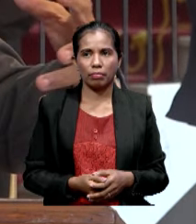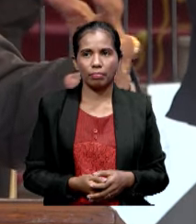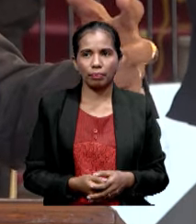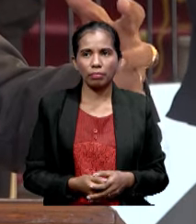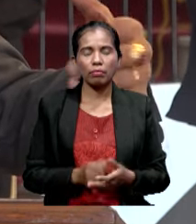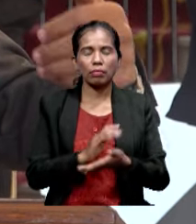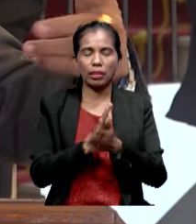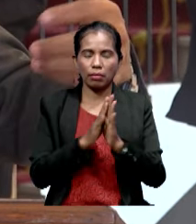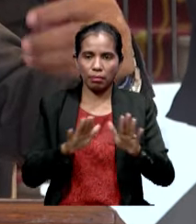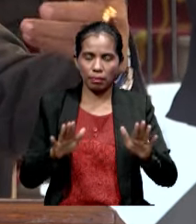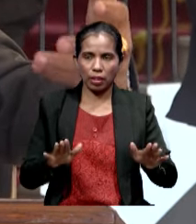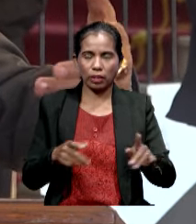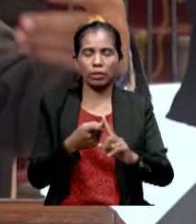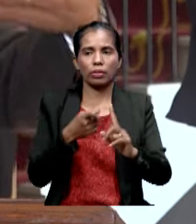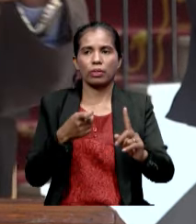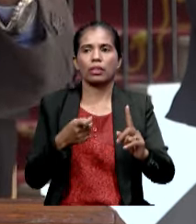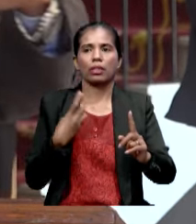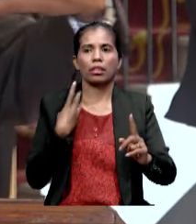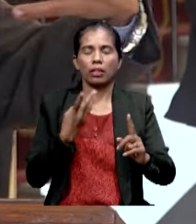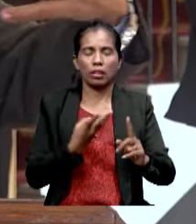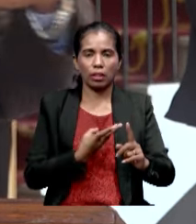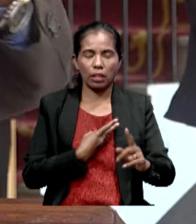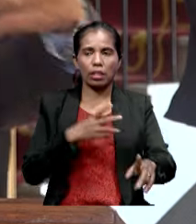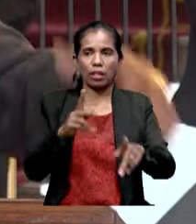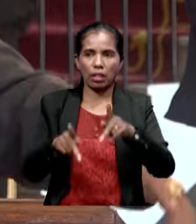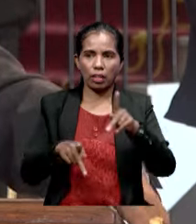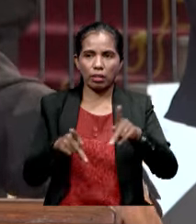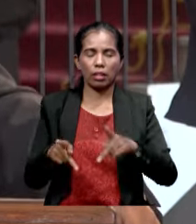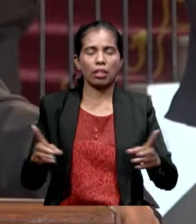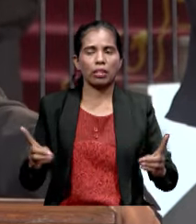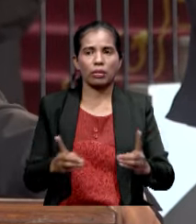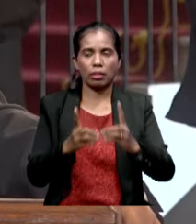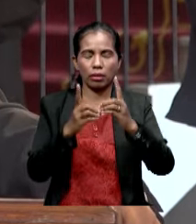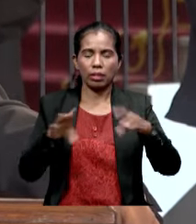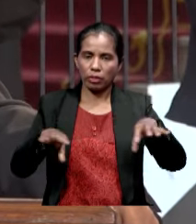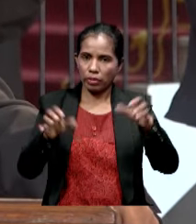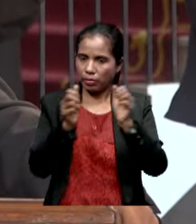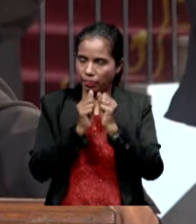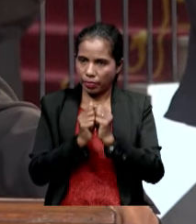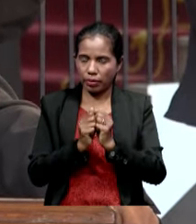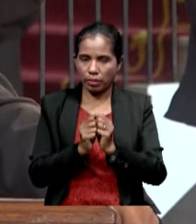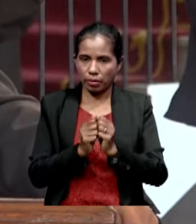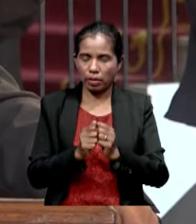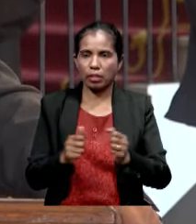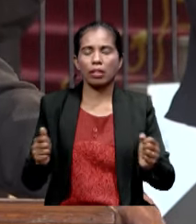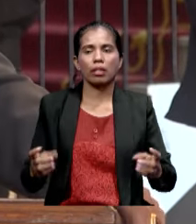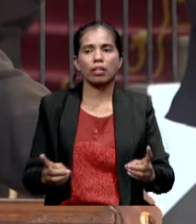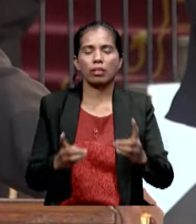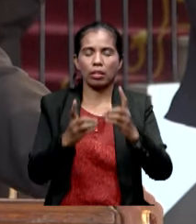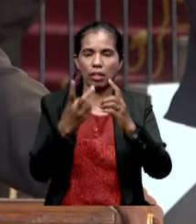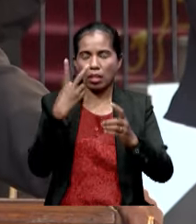Pas stabilitas ini mai husi, itu nih be interaksi, itu nih kooperasi, itu nih be